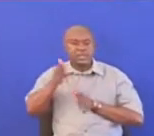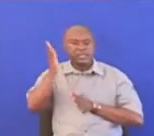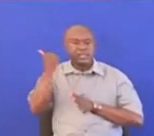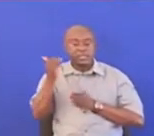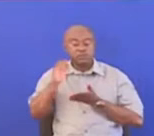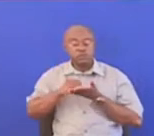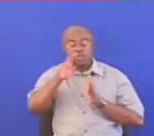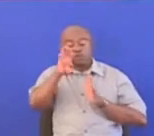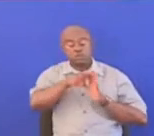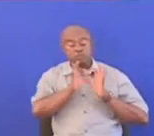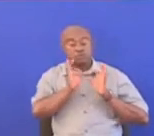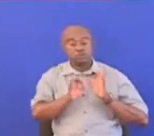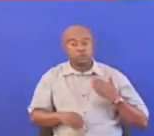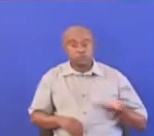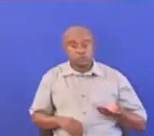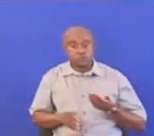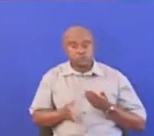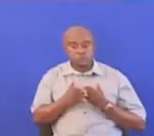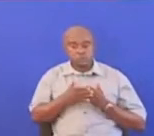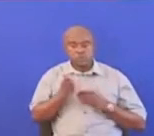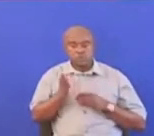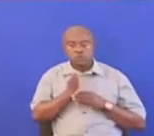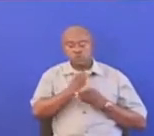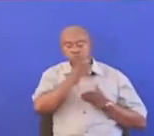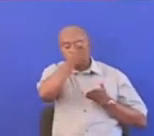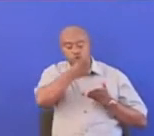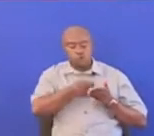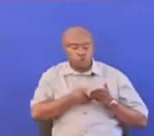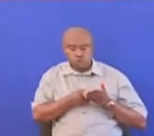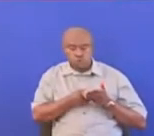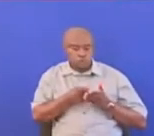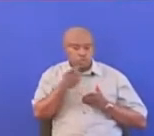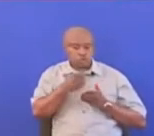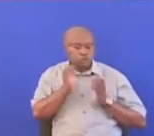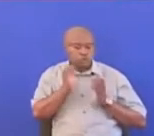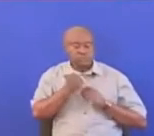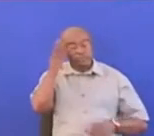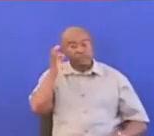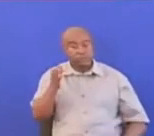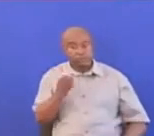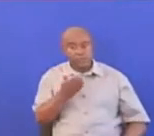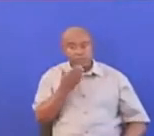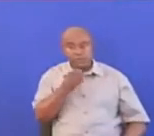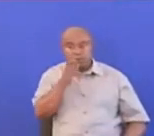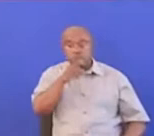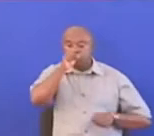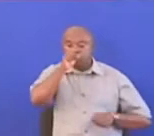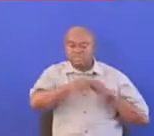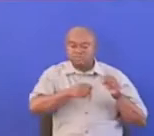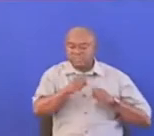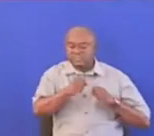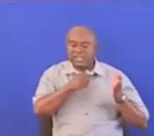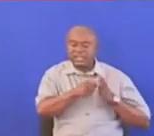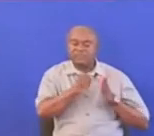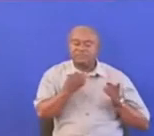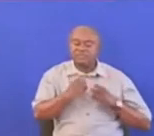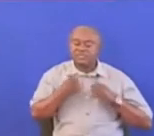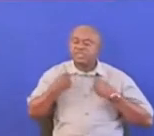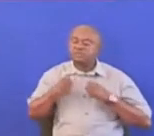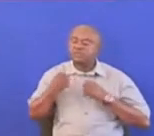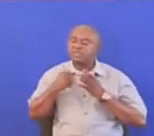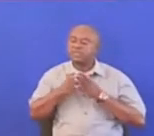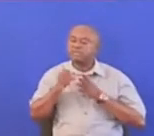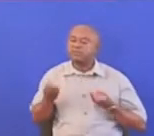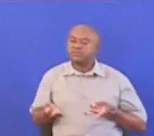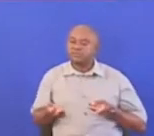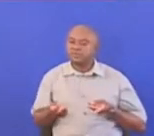iweke uratibu mzuri, na hasa wa zile tozo. Tozo zieleweke, anayekuna na baskeli anaendaje na pikipiki anaendaje,